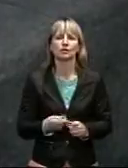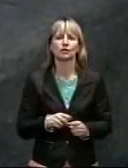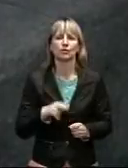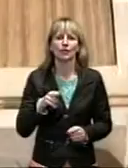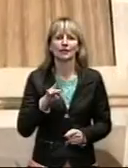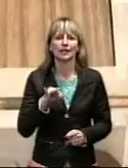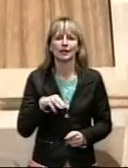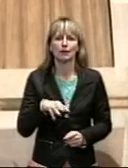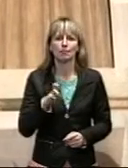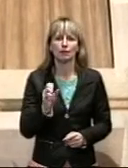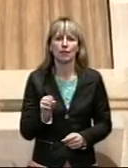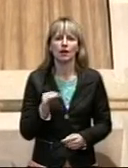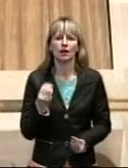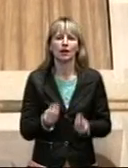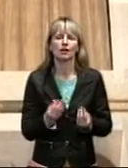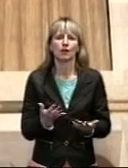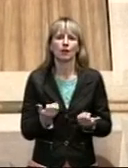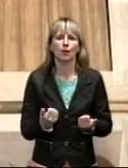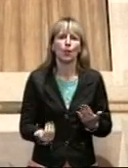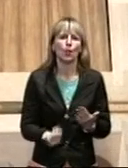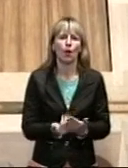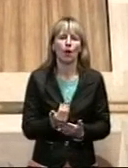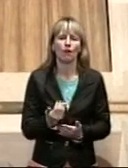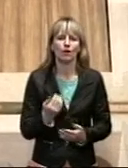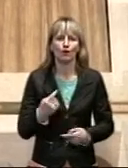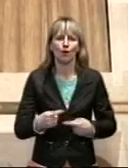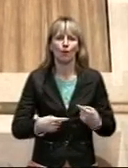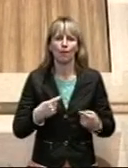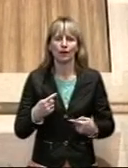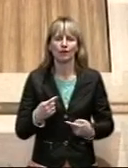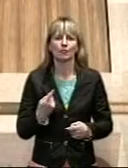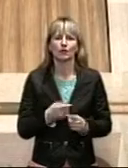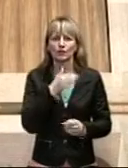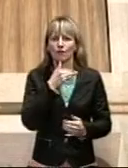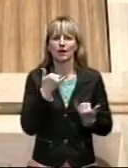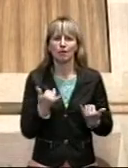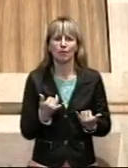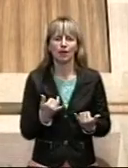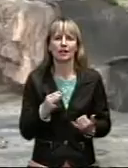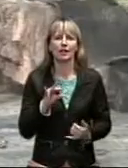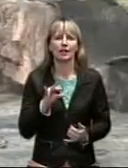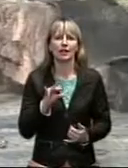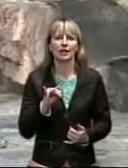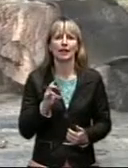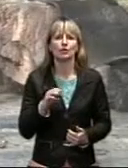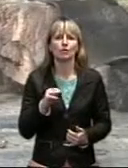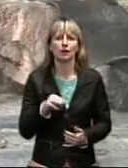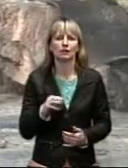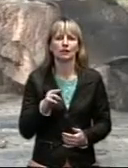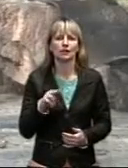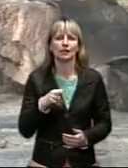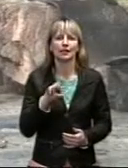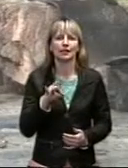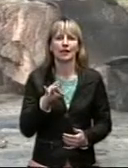дримба, гра на дримбі набирає нових обертів. Тому такий сучасний інструмент дримба, от як оця